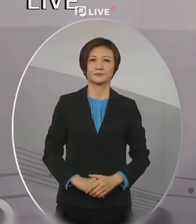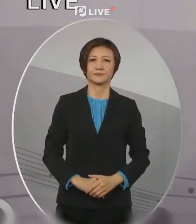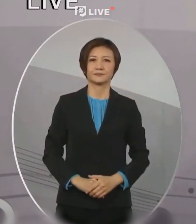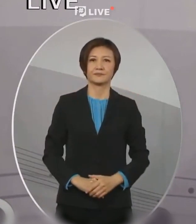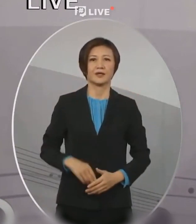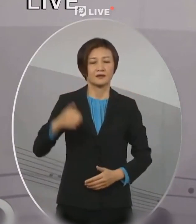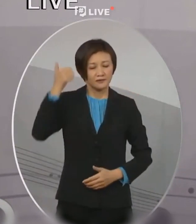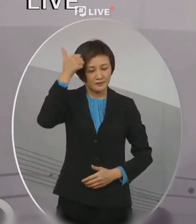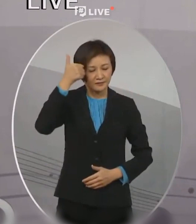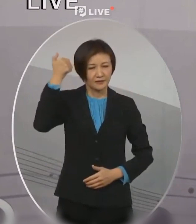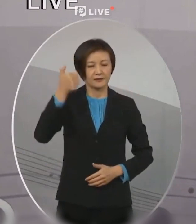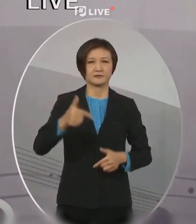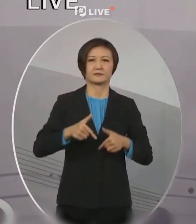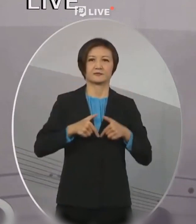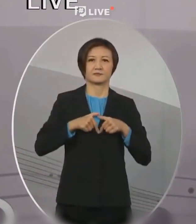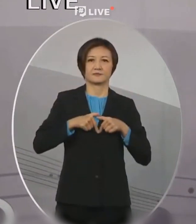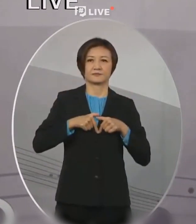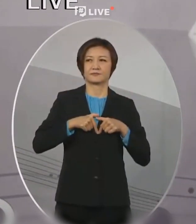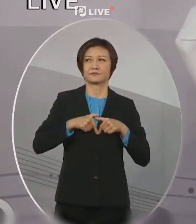感恩的心。